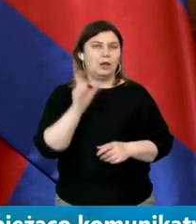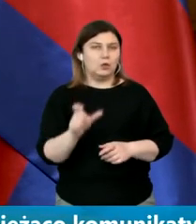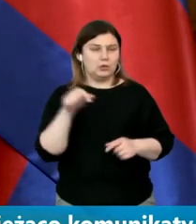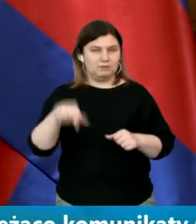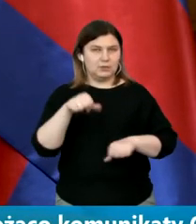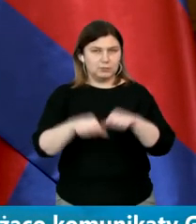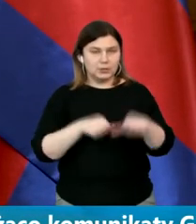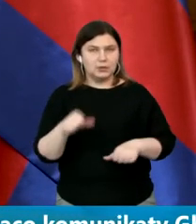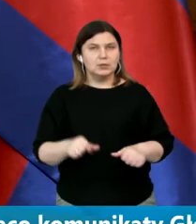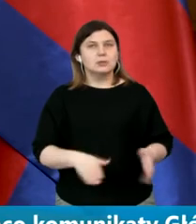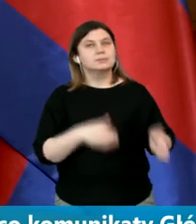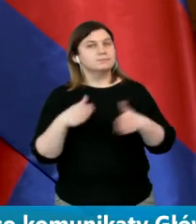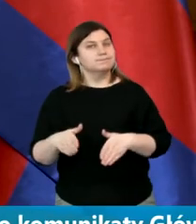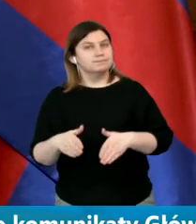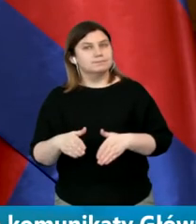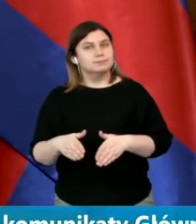roku, natomiast